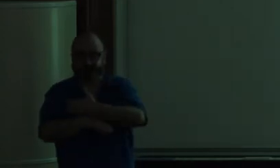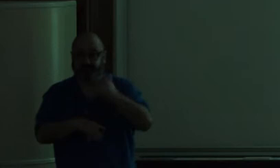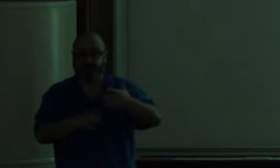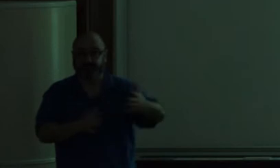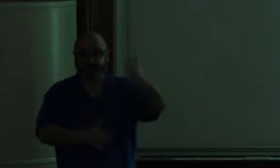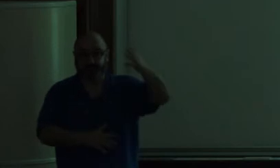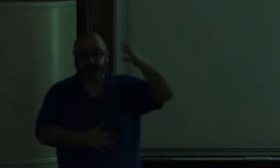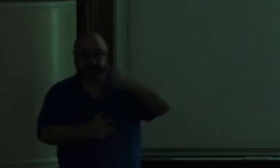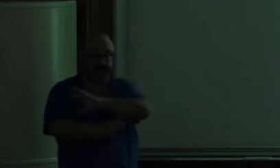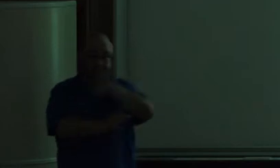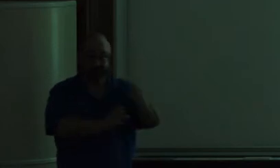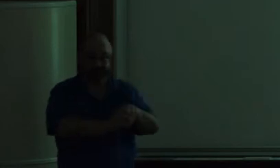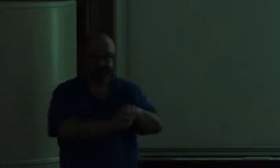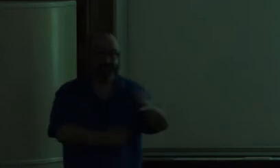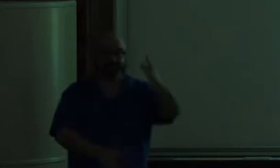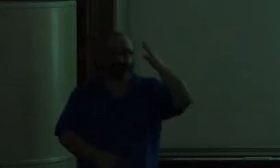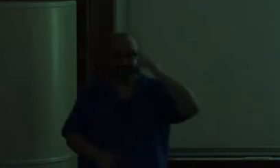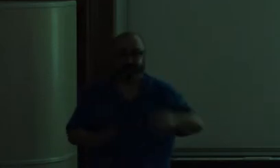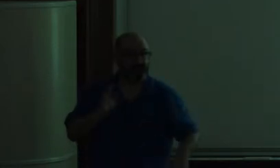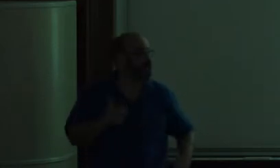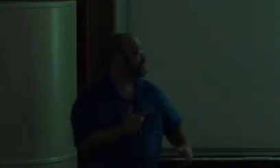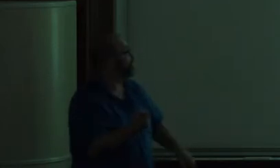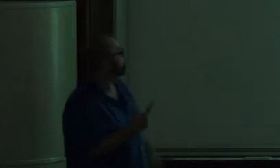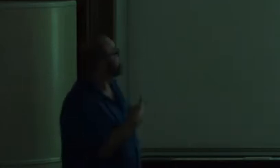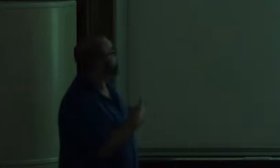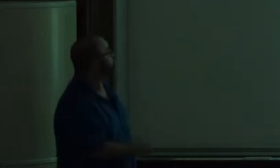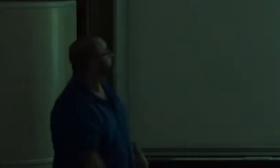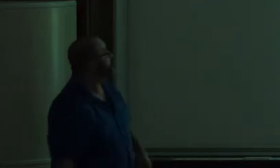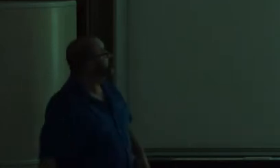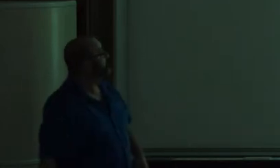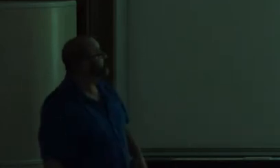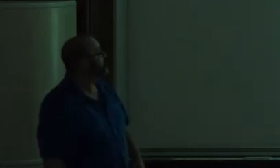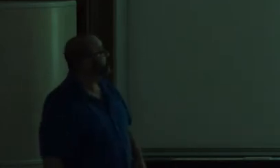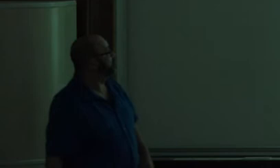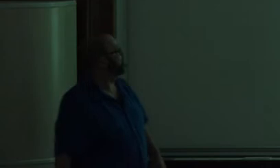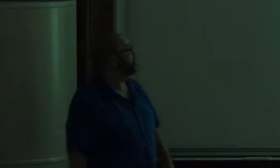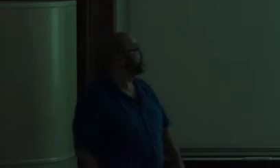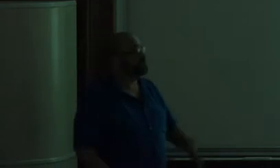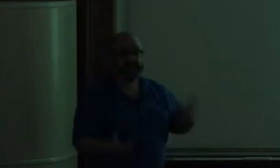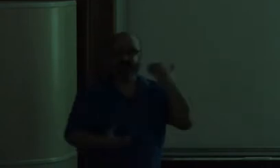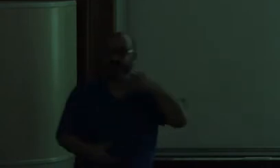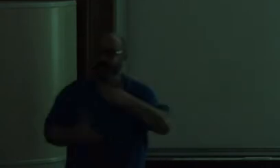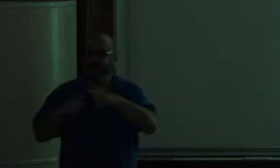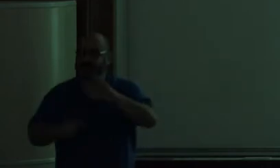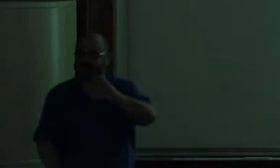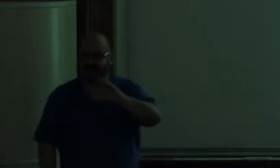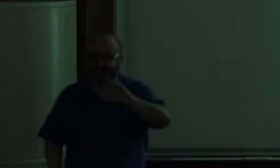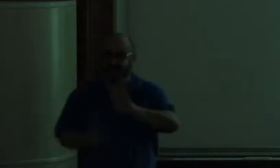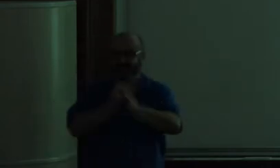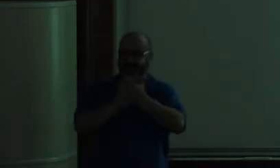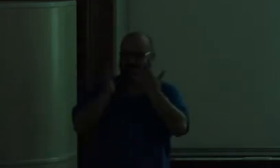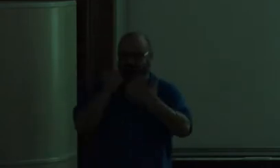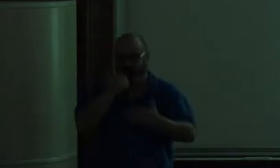fait longtemps que c'est intégré. Alors quand je dis ça fait longtemps, bah, par exemple, si vous prenez du C, faire des boucles à la main c'est pas très très